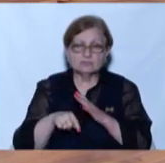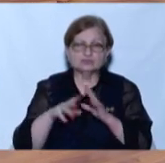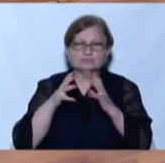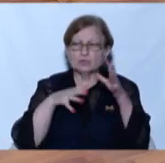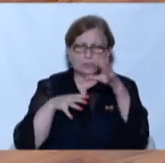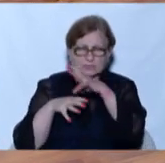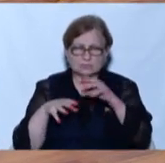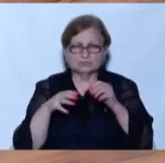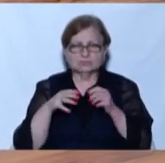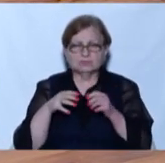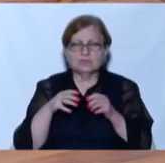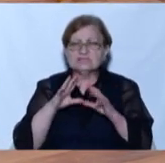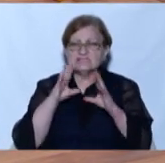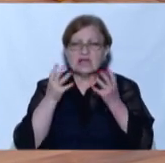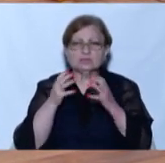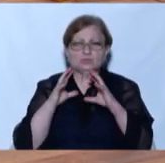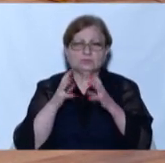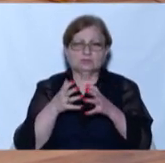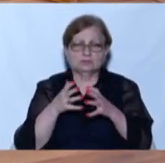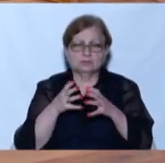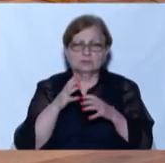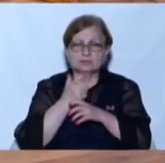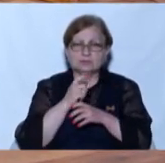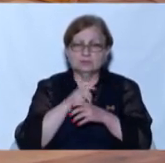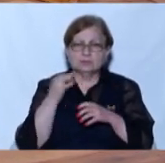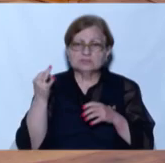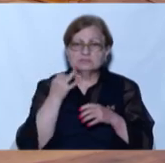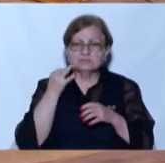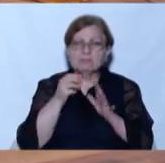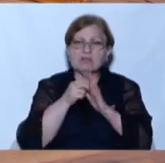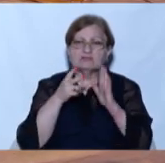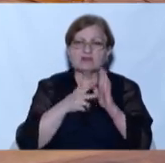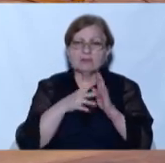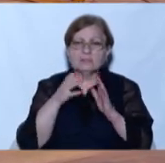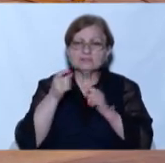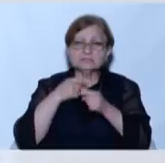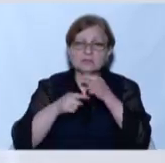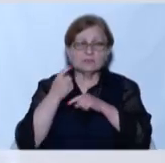და რა ხდება დედამიწაზე. ძალიან საინტერესო საუკუნეა მე-18 საუკუნე,